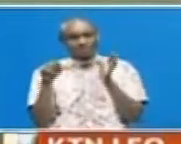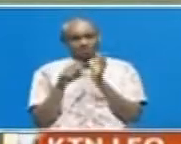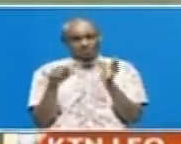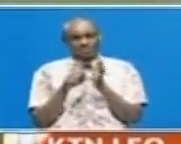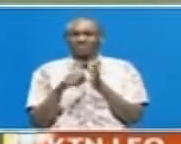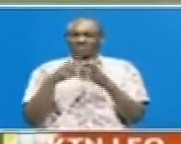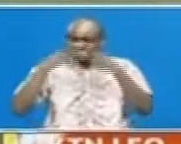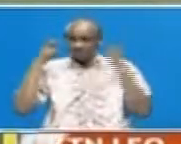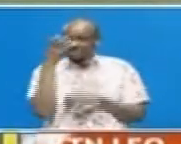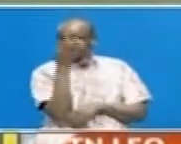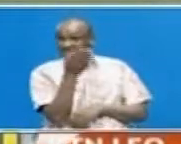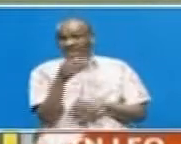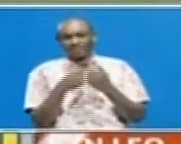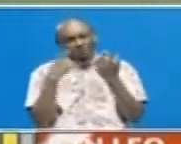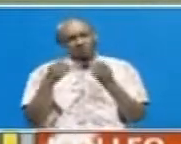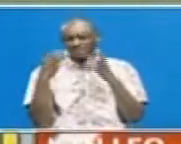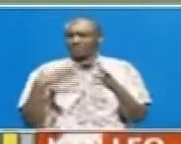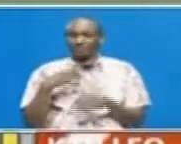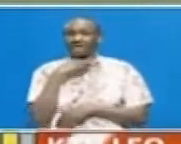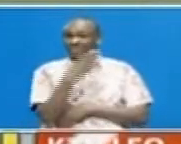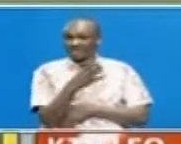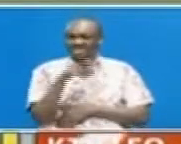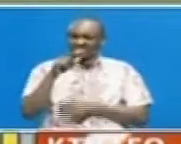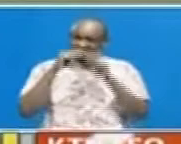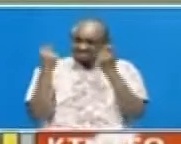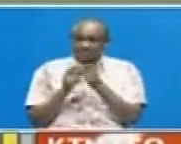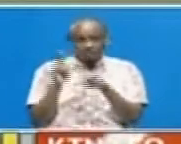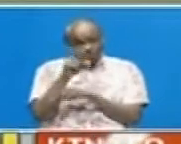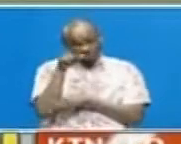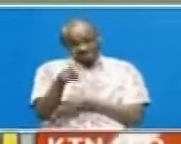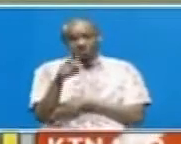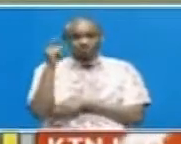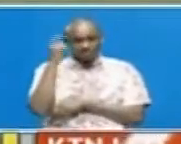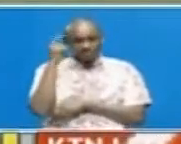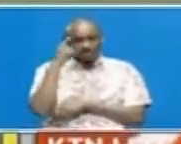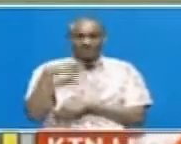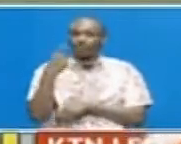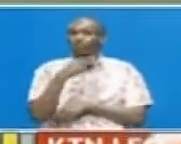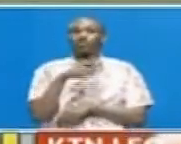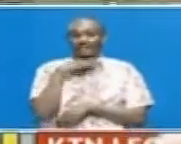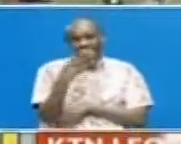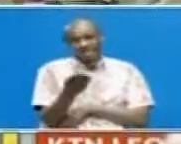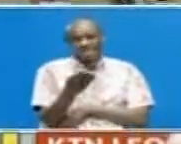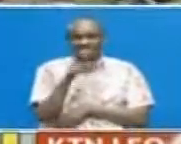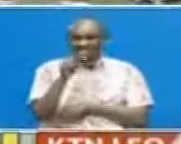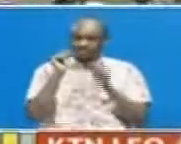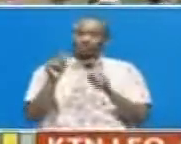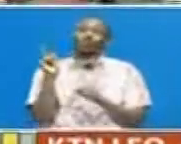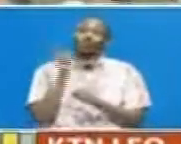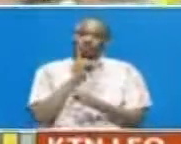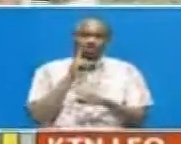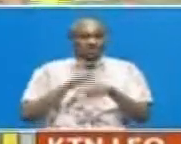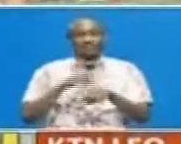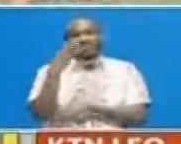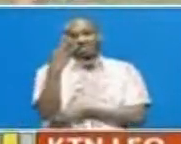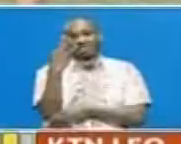ya kigaidi yaliyosababisha maafa. Timu hiyo inanuia kutumia mechi hiyo kuwakumbusha waliofiwa. Mechi hiyo itachezwa hapo kesho saa 9